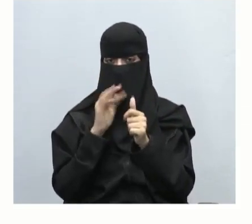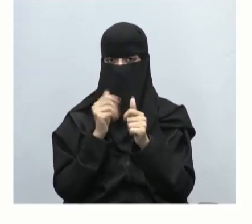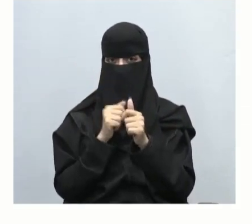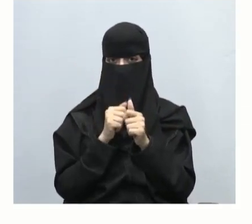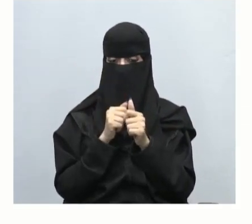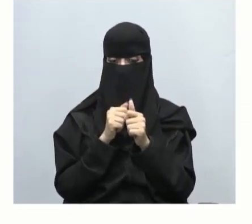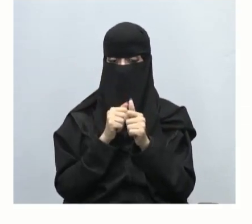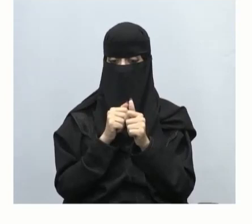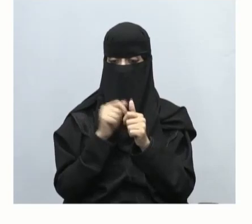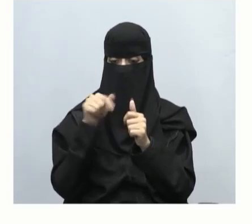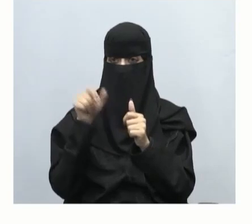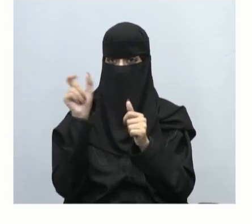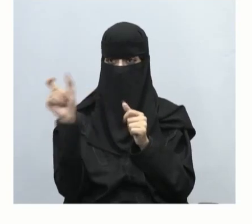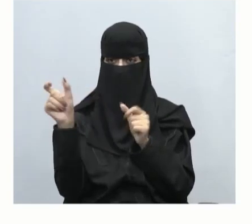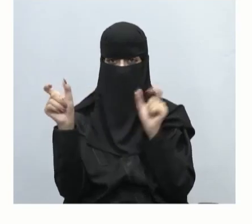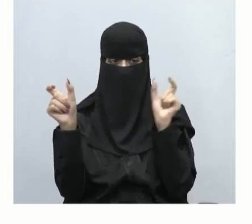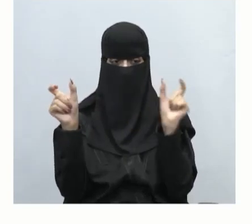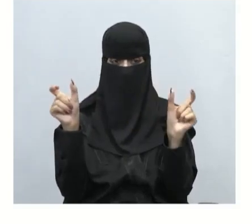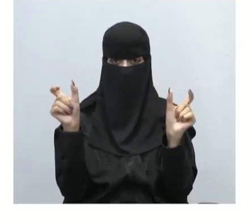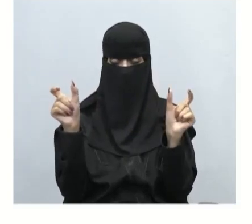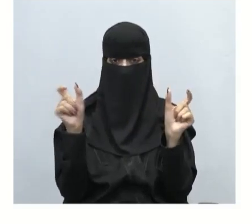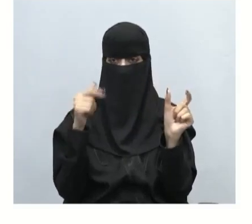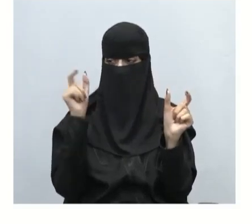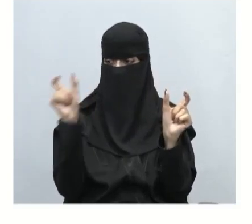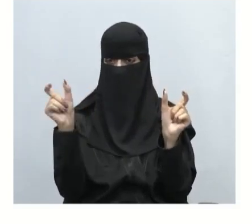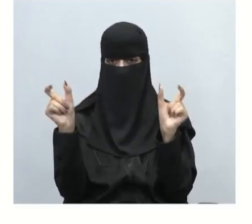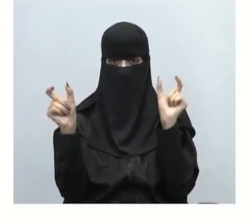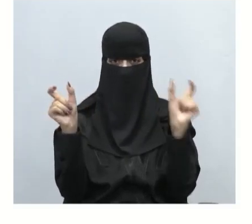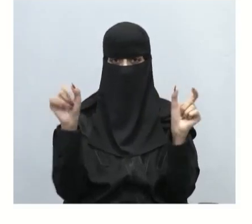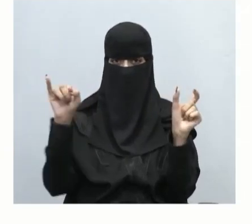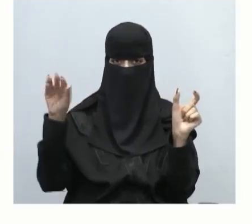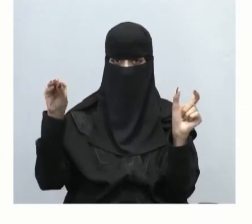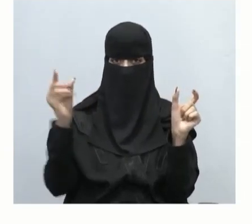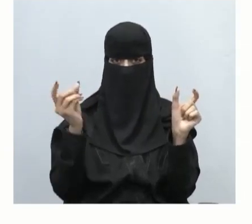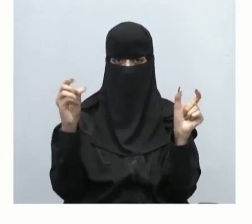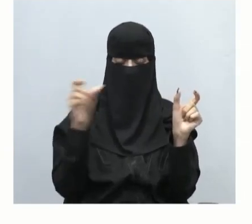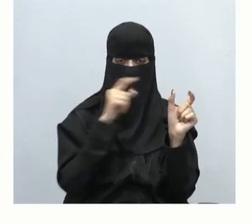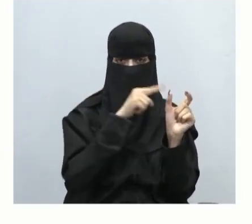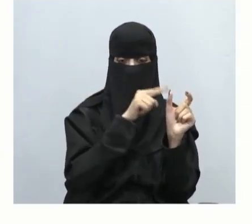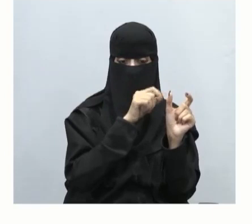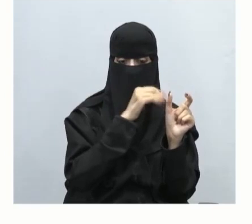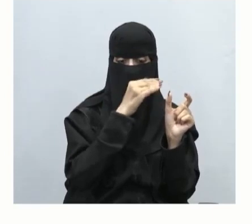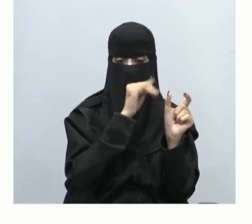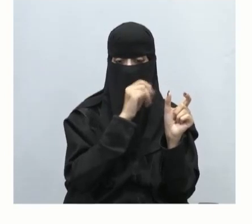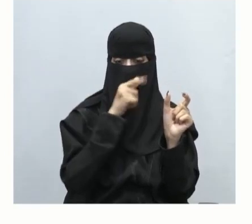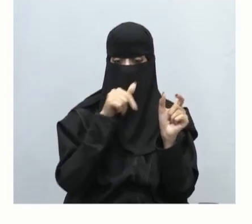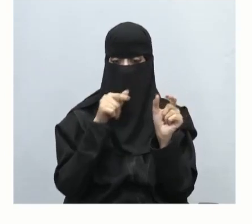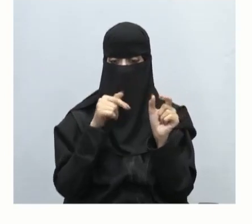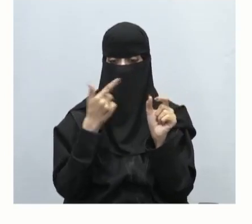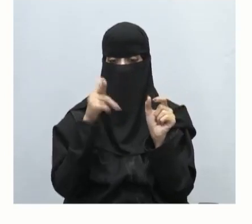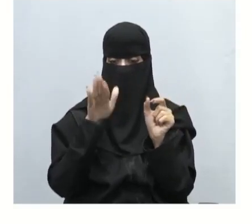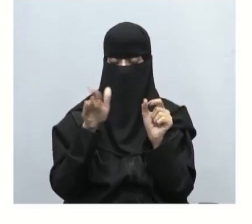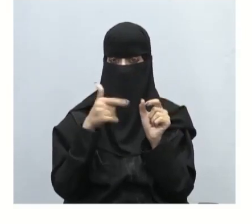مهند هنا وحمزه هنا ايضا لدينا في المعطيات انهاه اسامه قبل